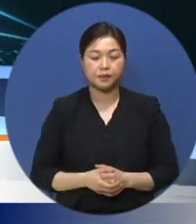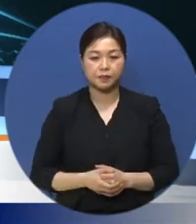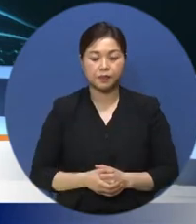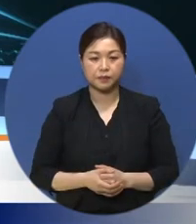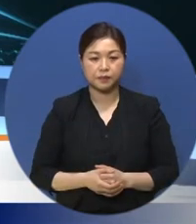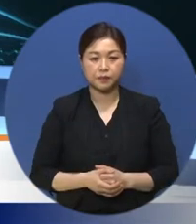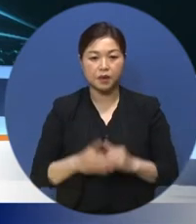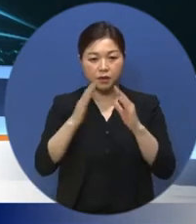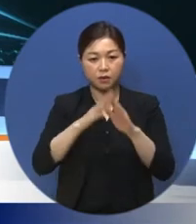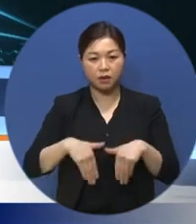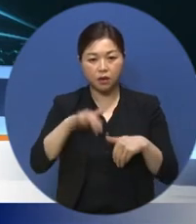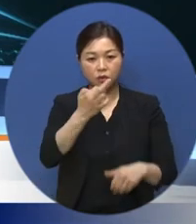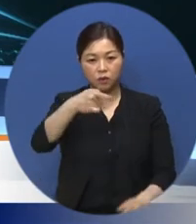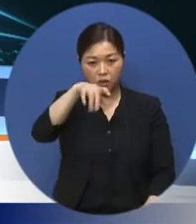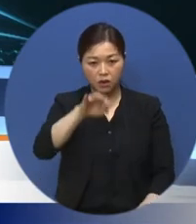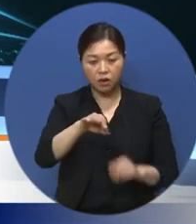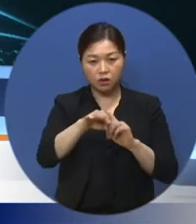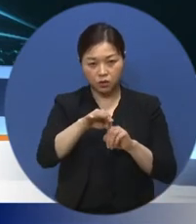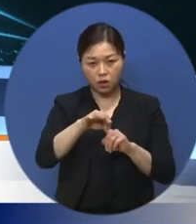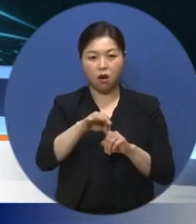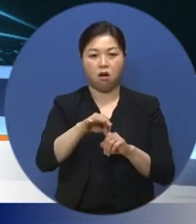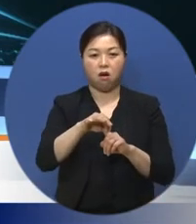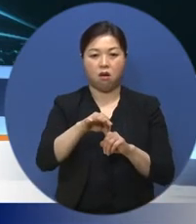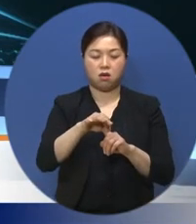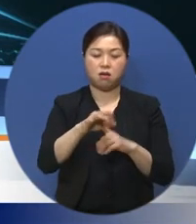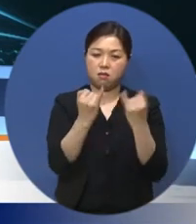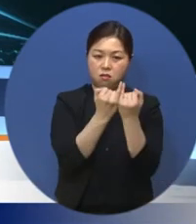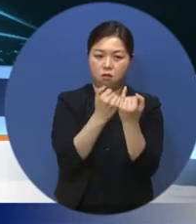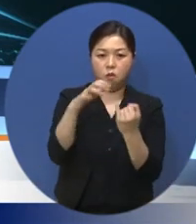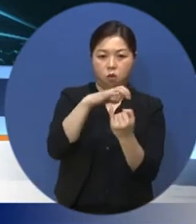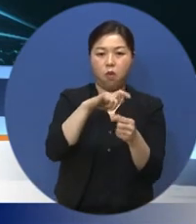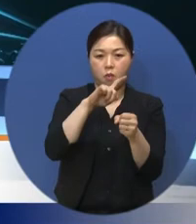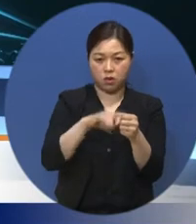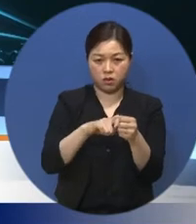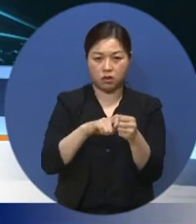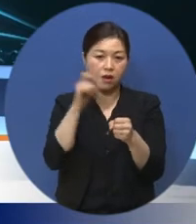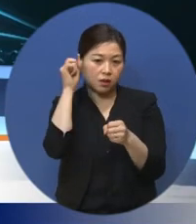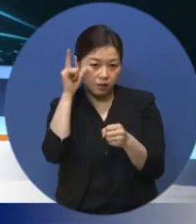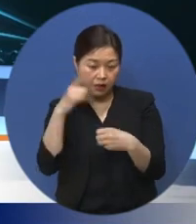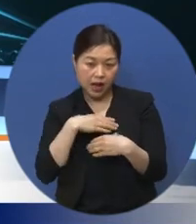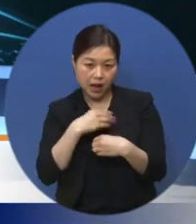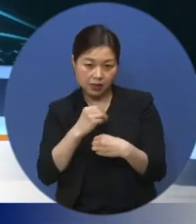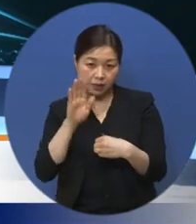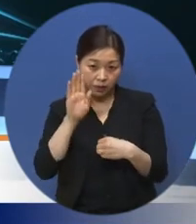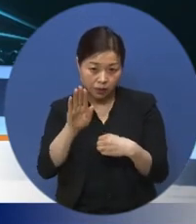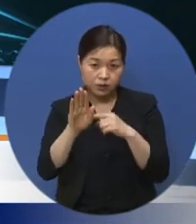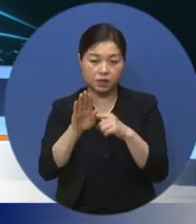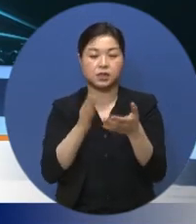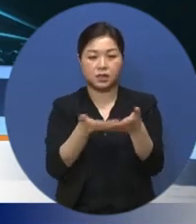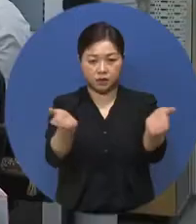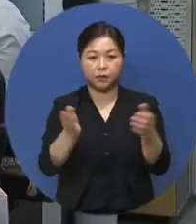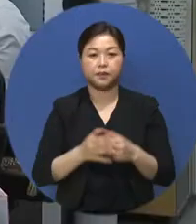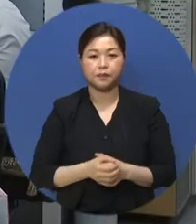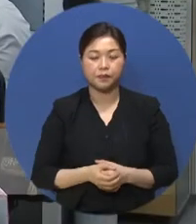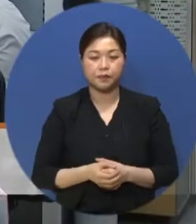전남 고흥 분이 범죄에 취약한 여성들을 보호하기 위한 스마트 안심 터치를 지원합니다